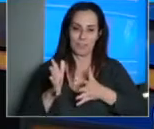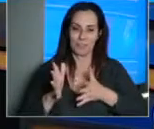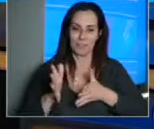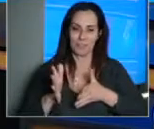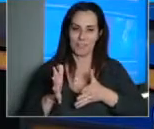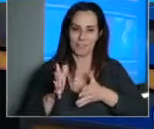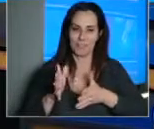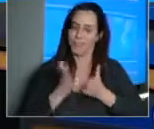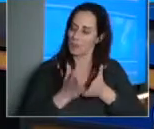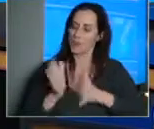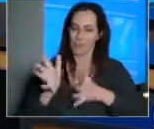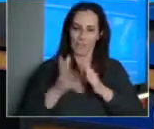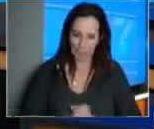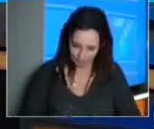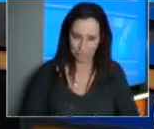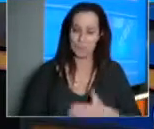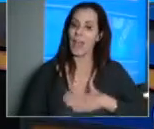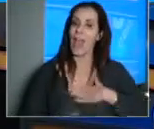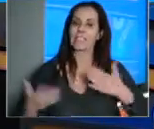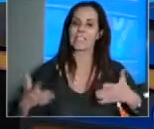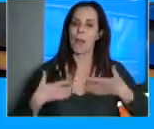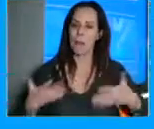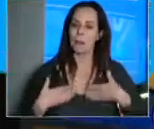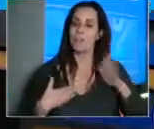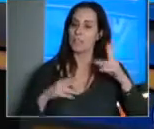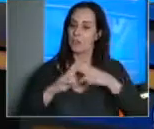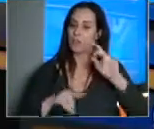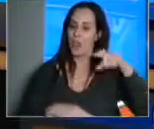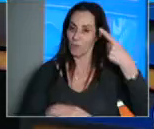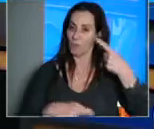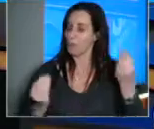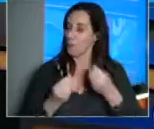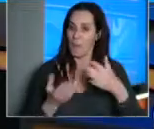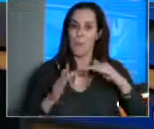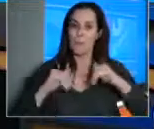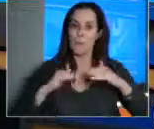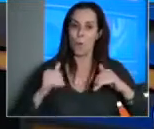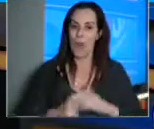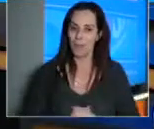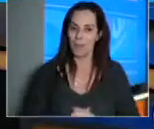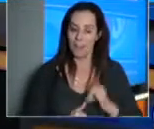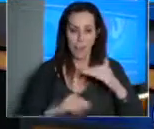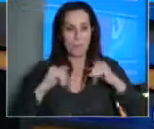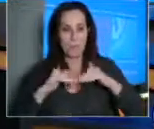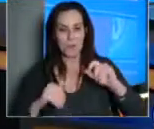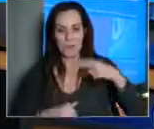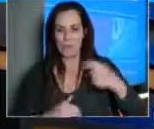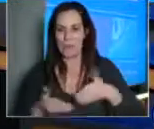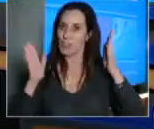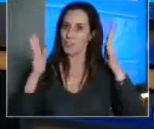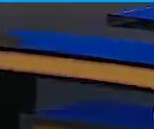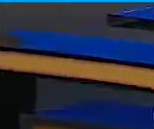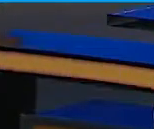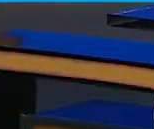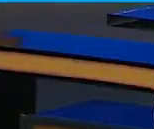אלינו וסייעה בשפת הסימנים, שיהיה לכם חג שמח. נהיה כאן שוב בשבוע הבא עם תמונות מהמימונה. יאללה, נכון, מימונה. כן, סוף סוף זה